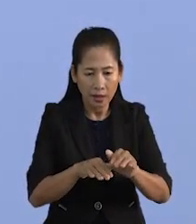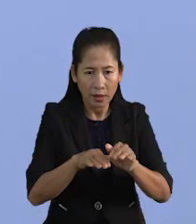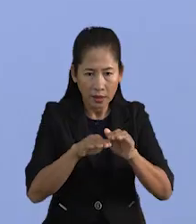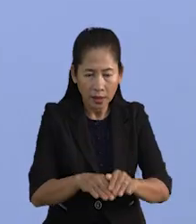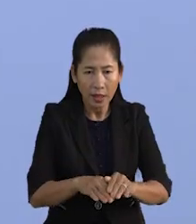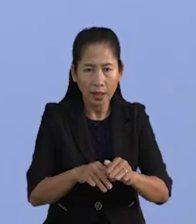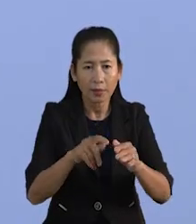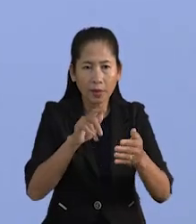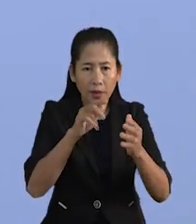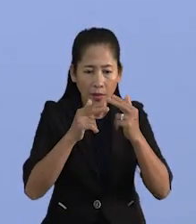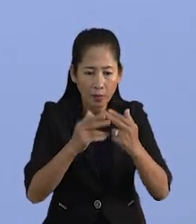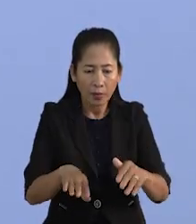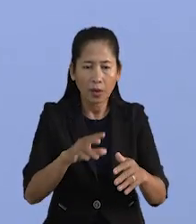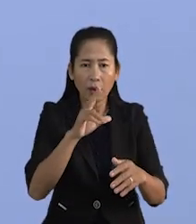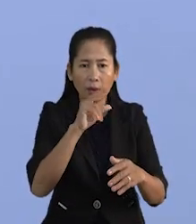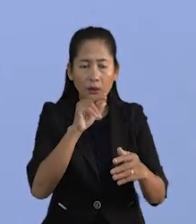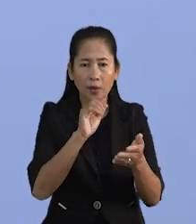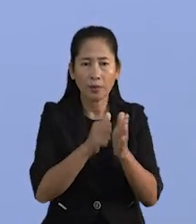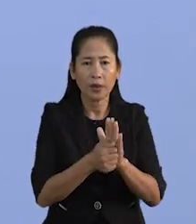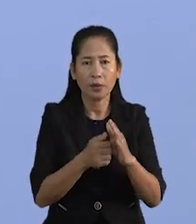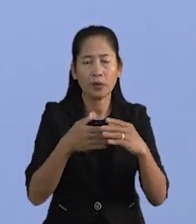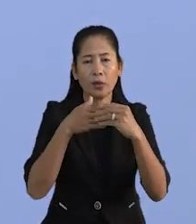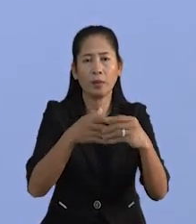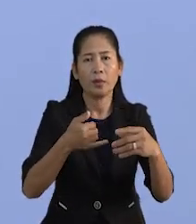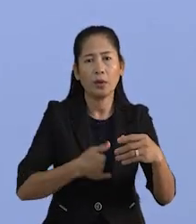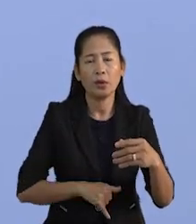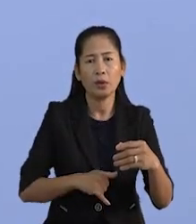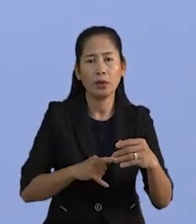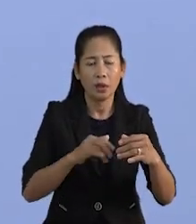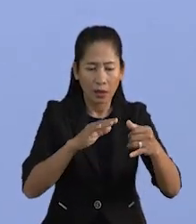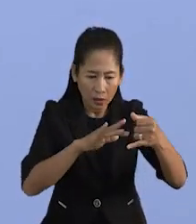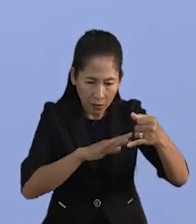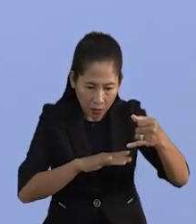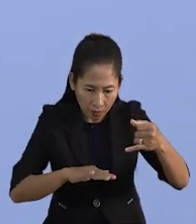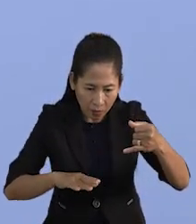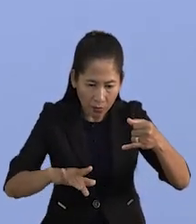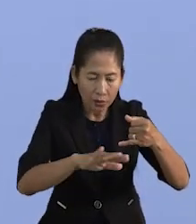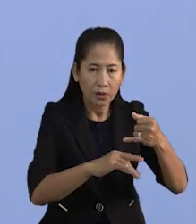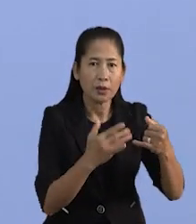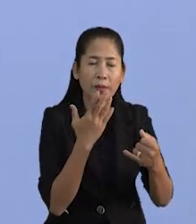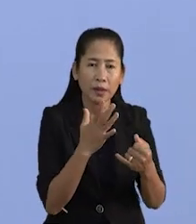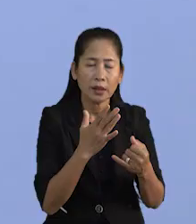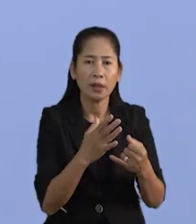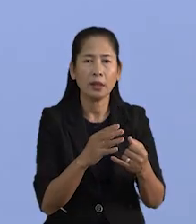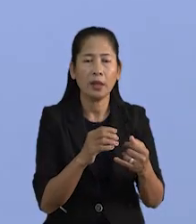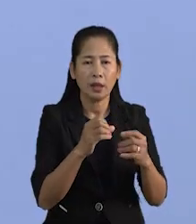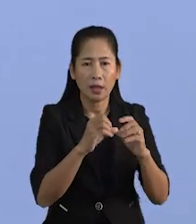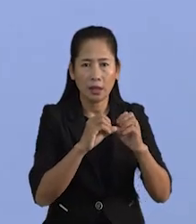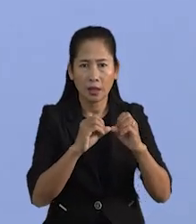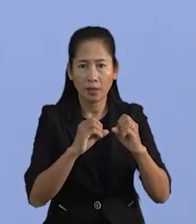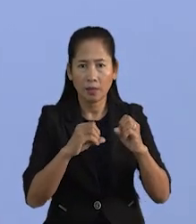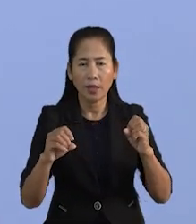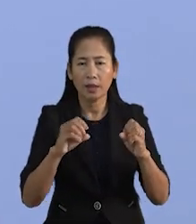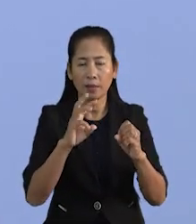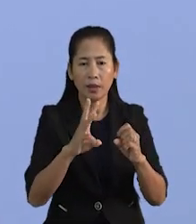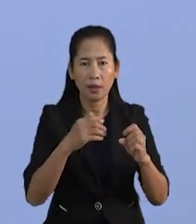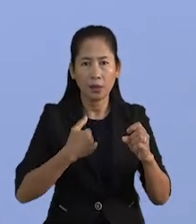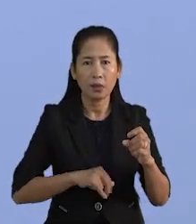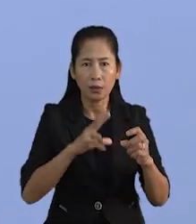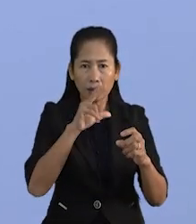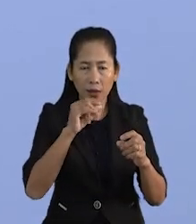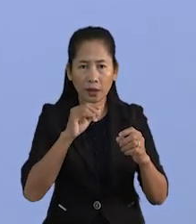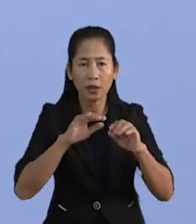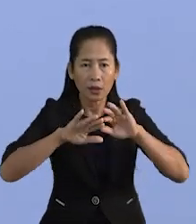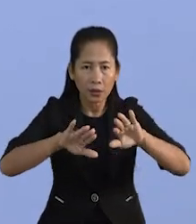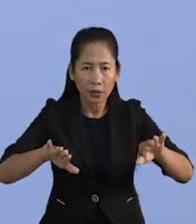បះទី2ពេល1វានាំកូនដល់មាត់ត្រពាំងទឹកលបះទី3កូនទានាំគ្នា